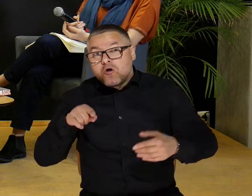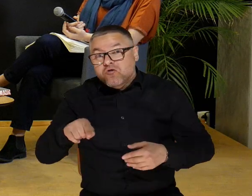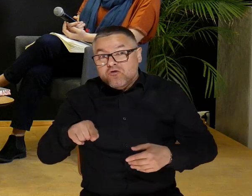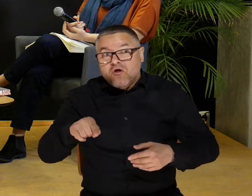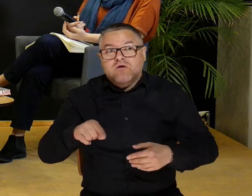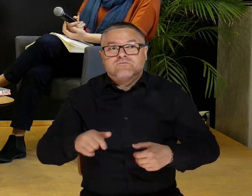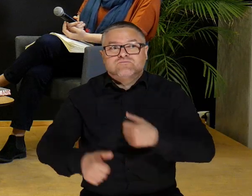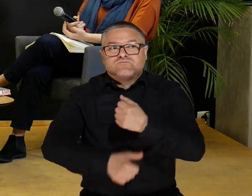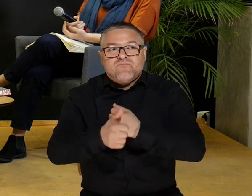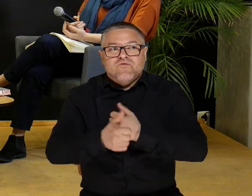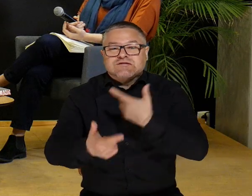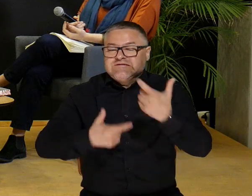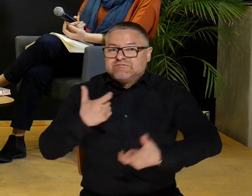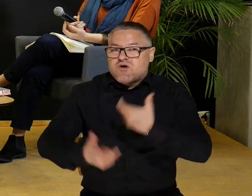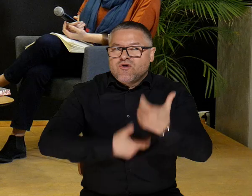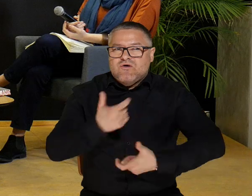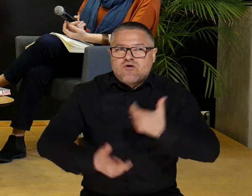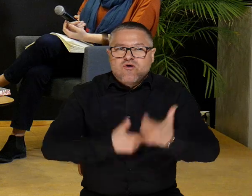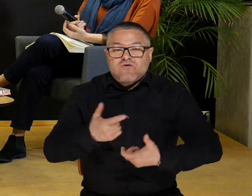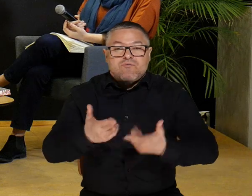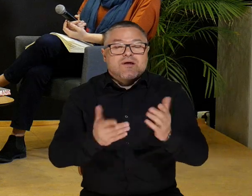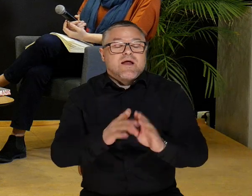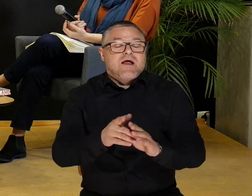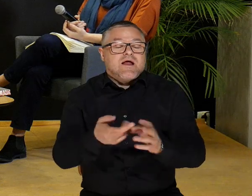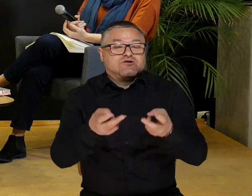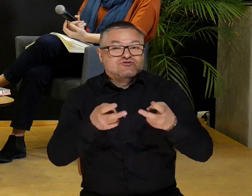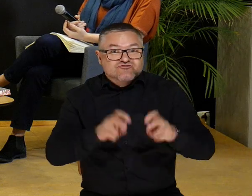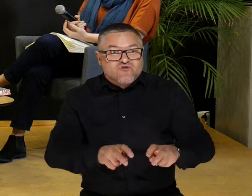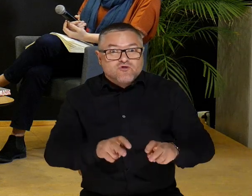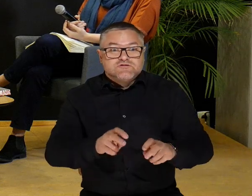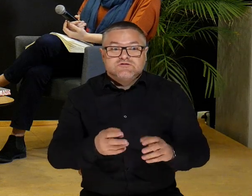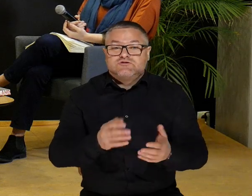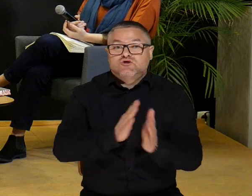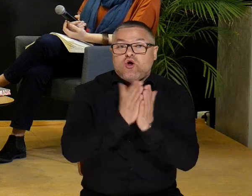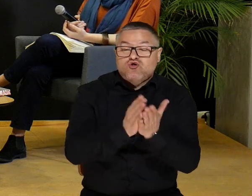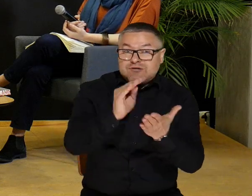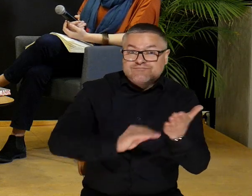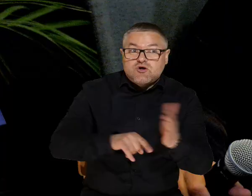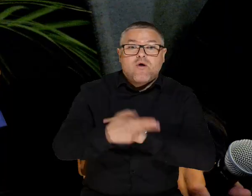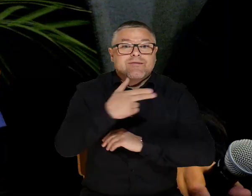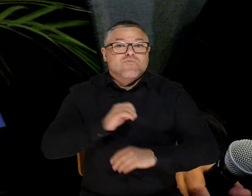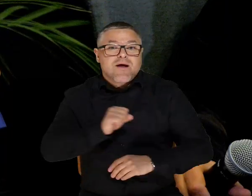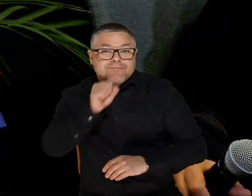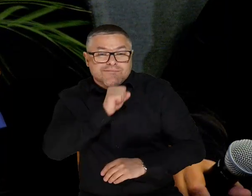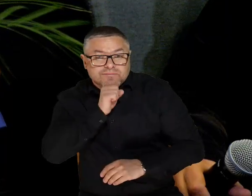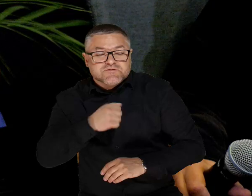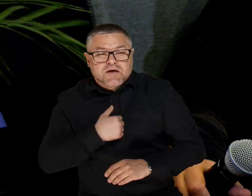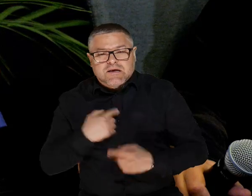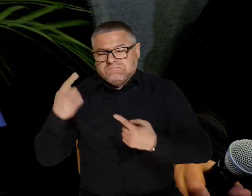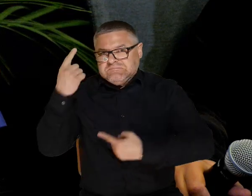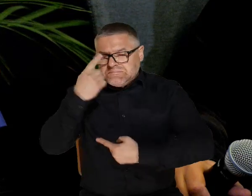trzeba przyspieszyć pracę właśnie nad tą książką o babci. No i faktycznie tak